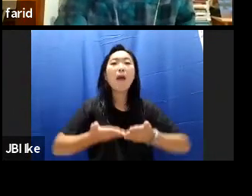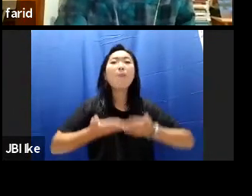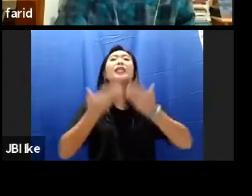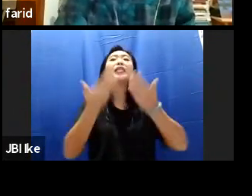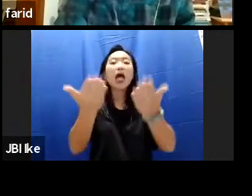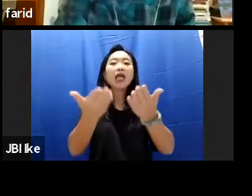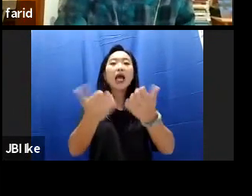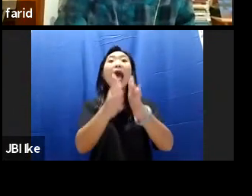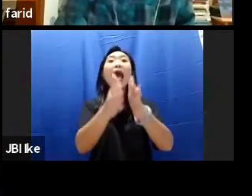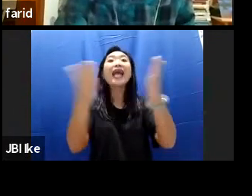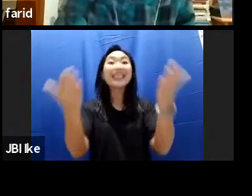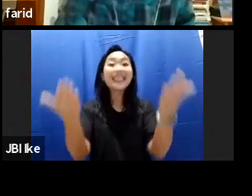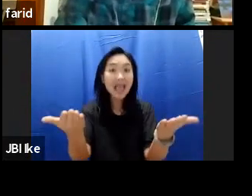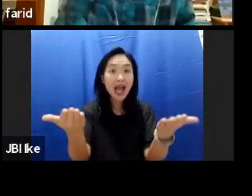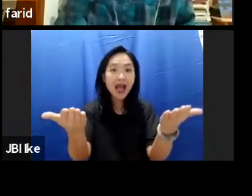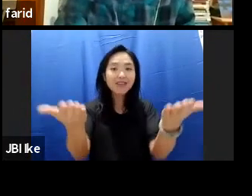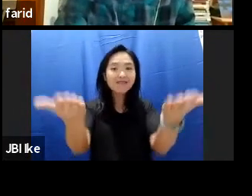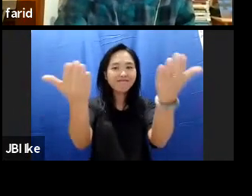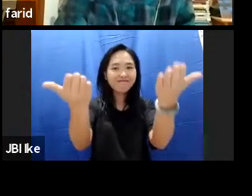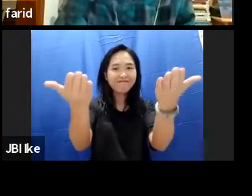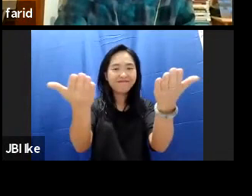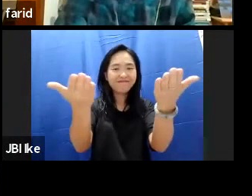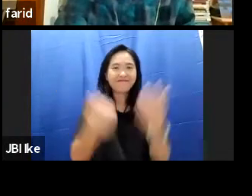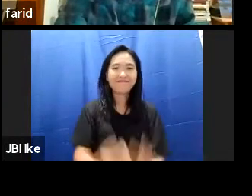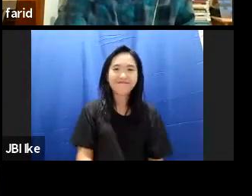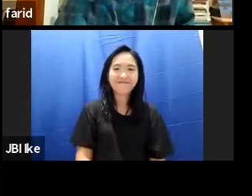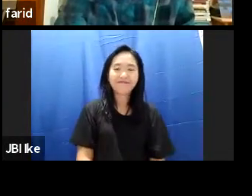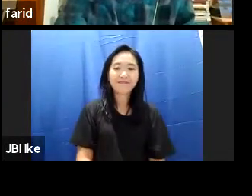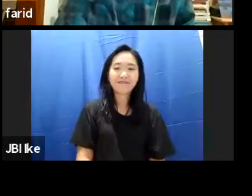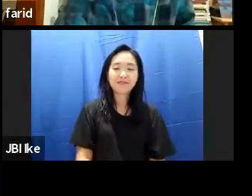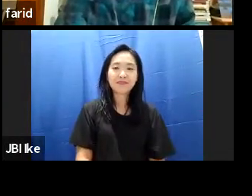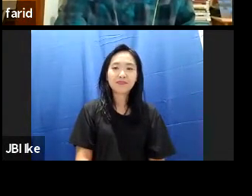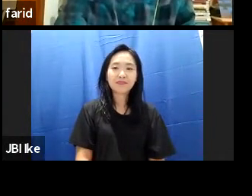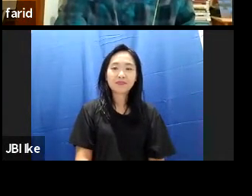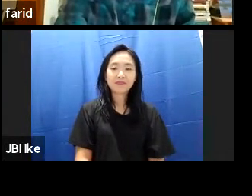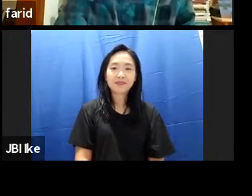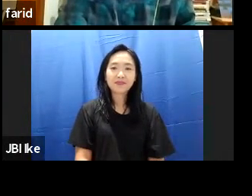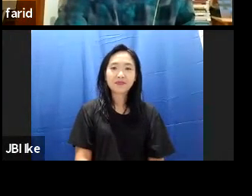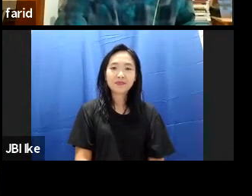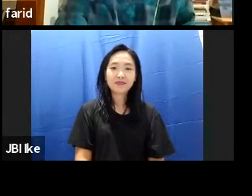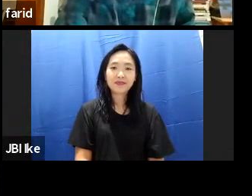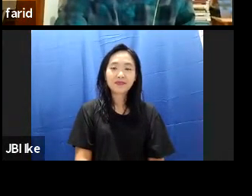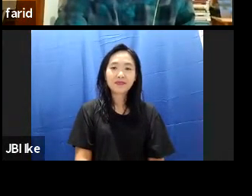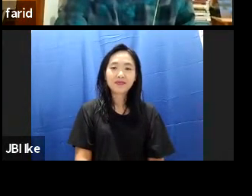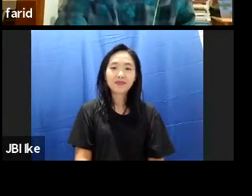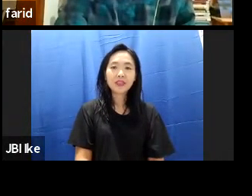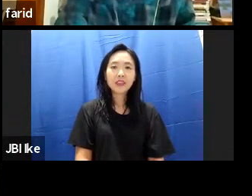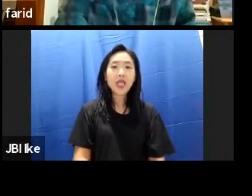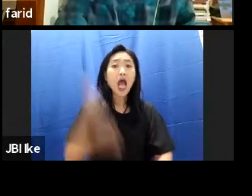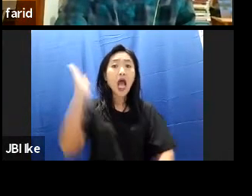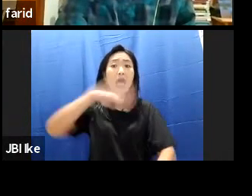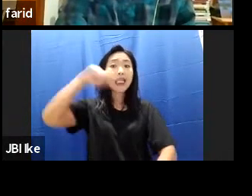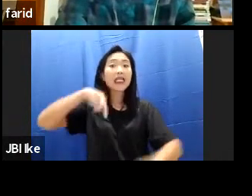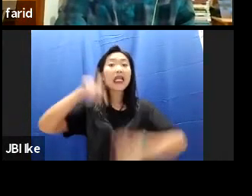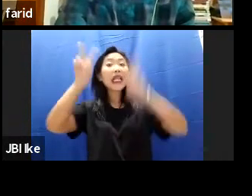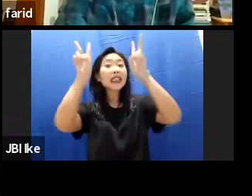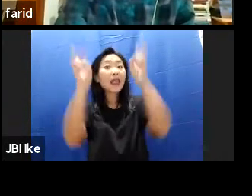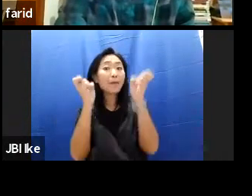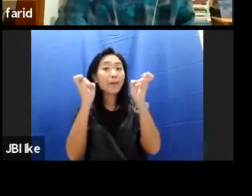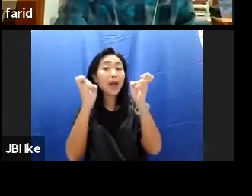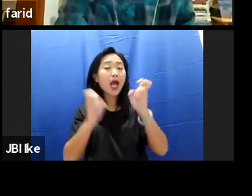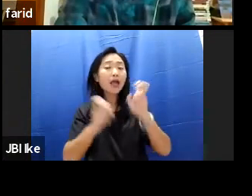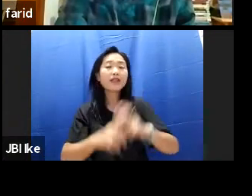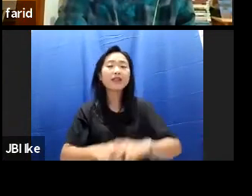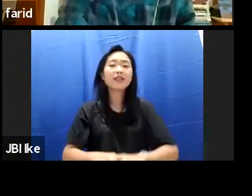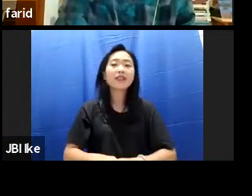secara simbolik ya. Kali ini diskusi kita bertema seksisme, heterosentrisme, dan feminisme di